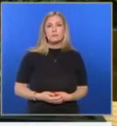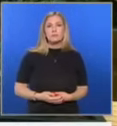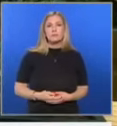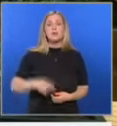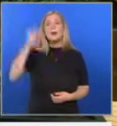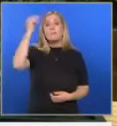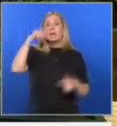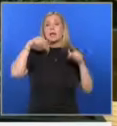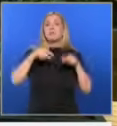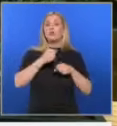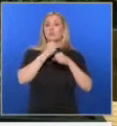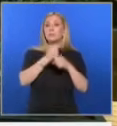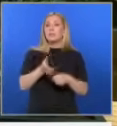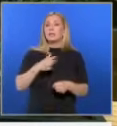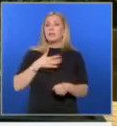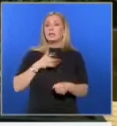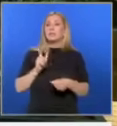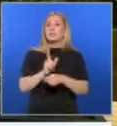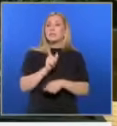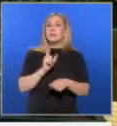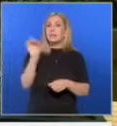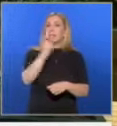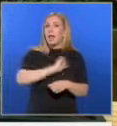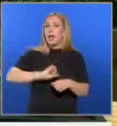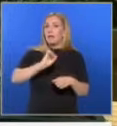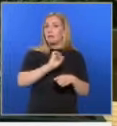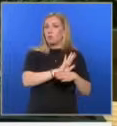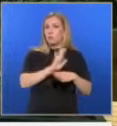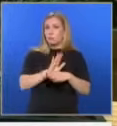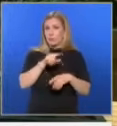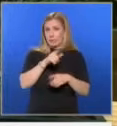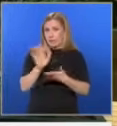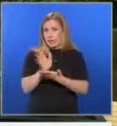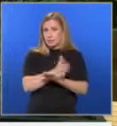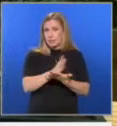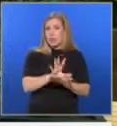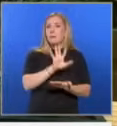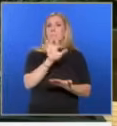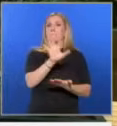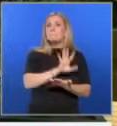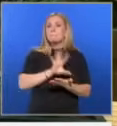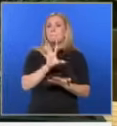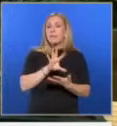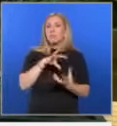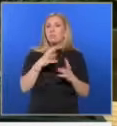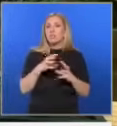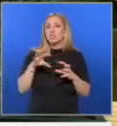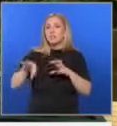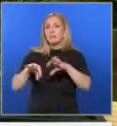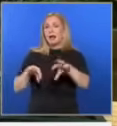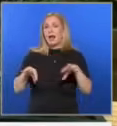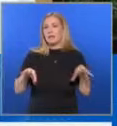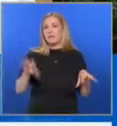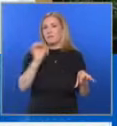България през този мандат ще има 17 евродепутати. Те са разпределени в 5 политически фракции в Европейския